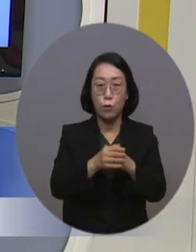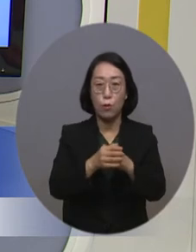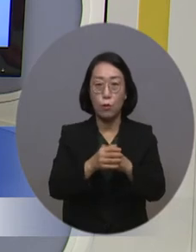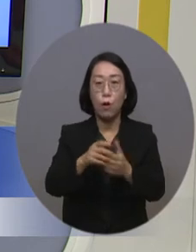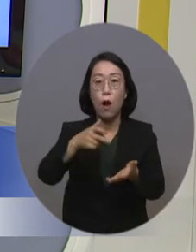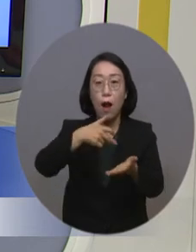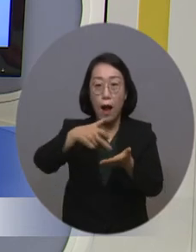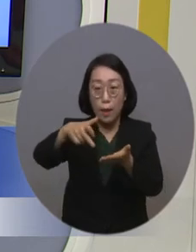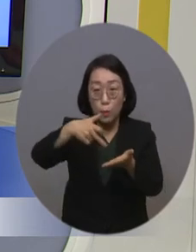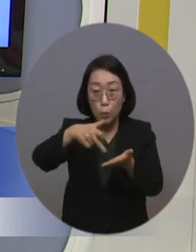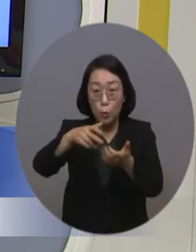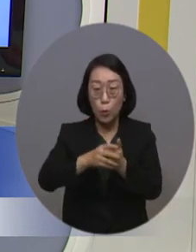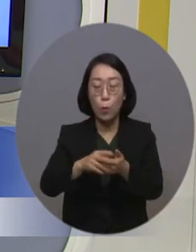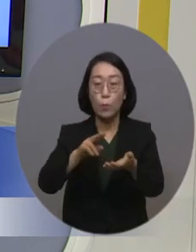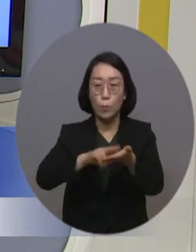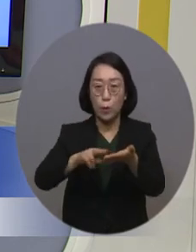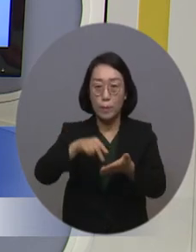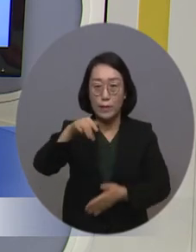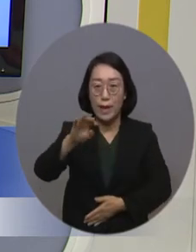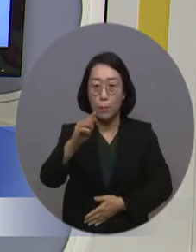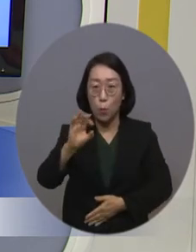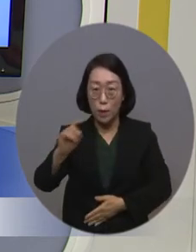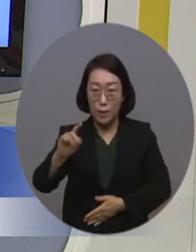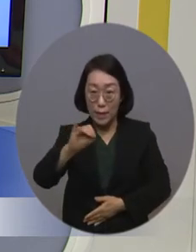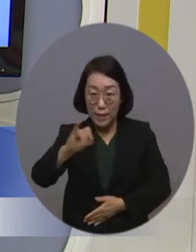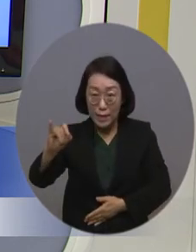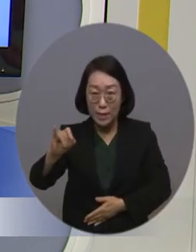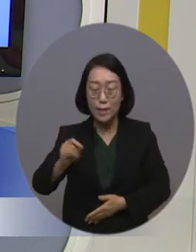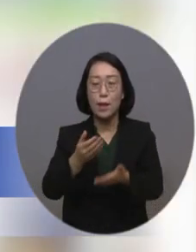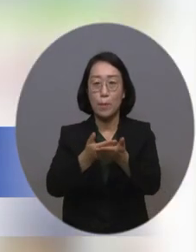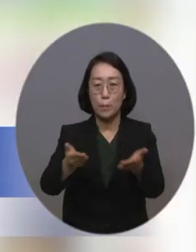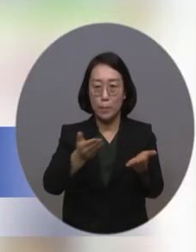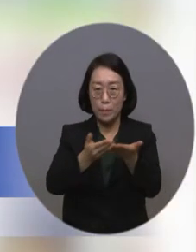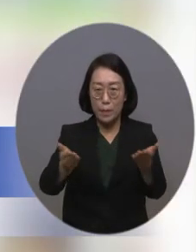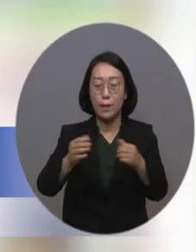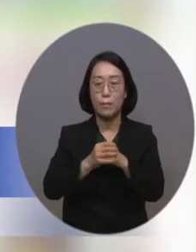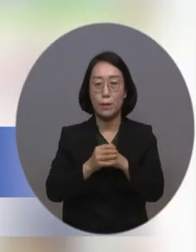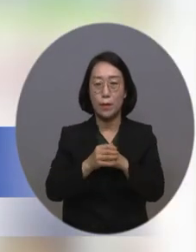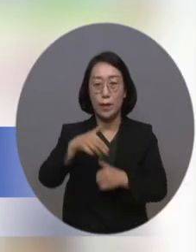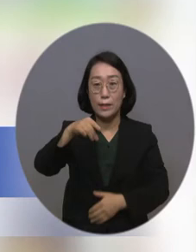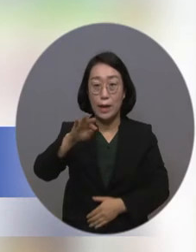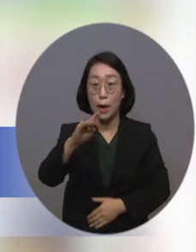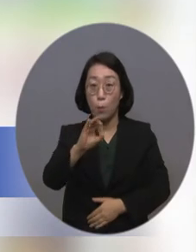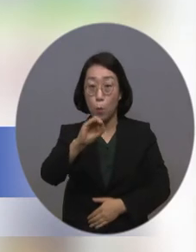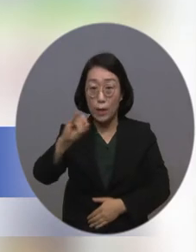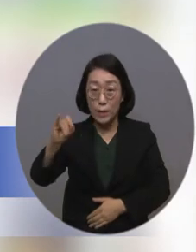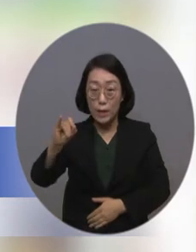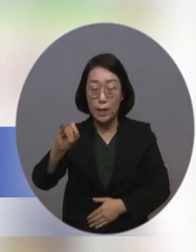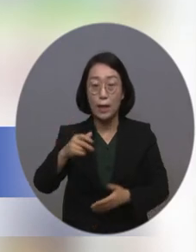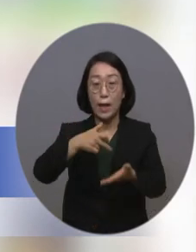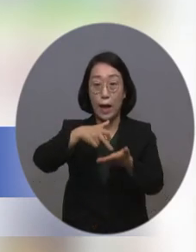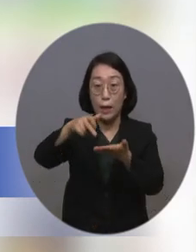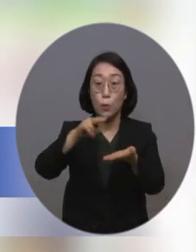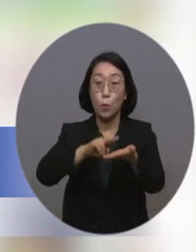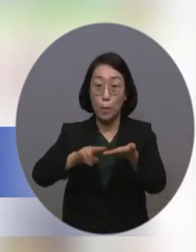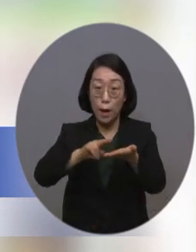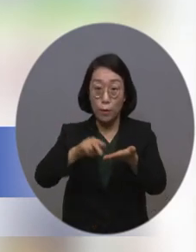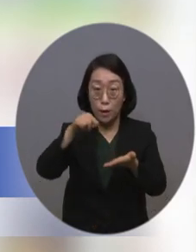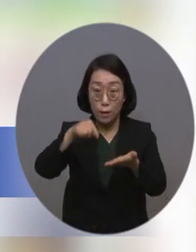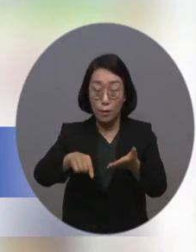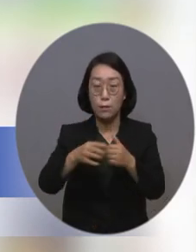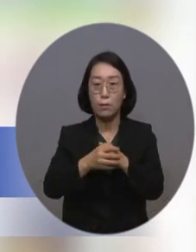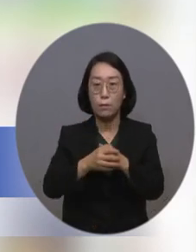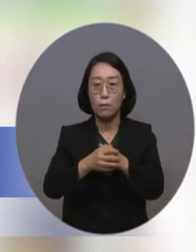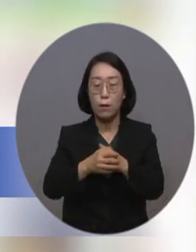자봉이 카카오톡 이모티콘을 선착순 배포합니다 자봉이 카카오톡 이모티콘은 자원봉사센터